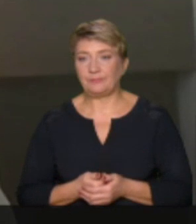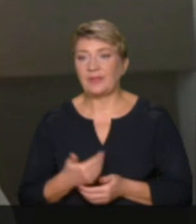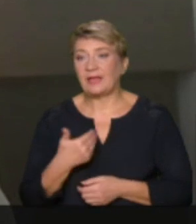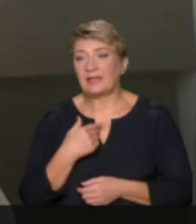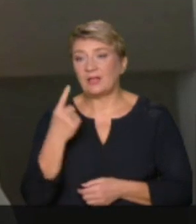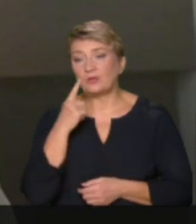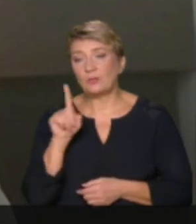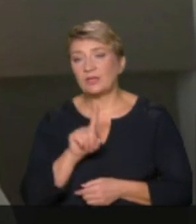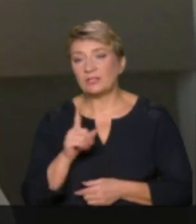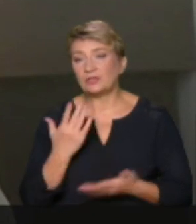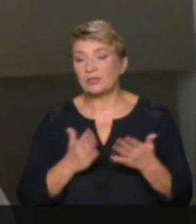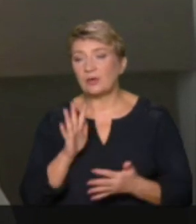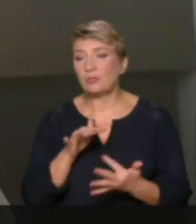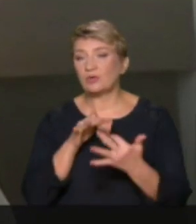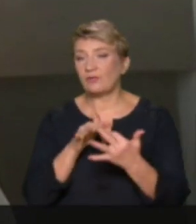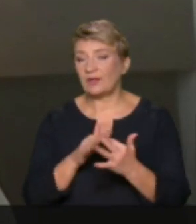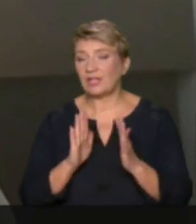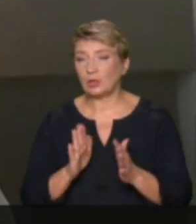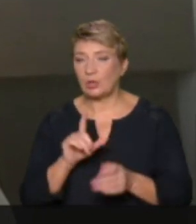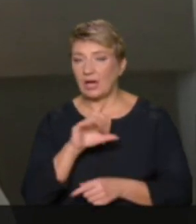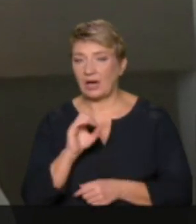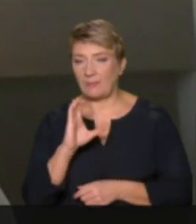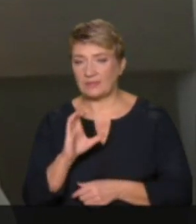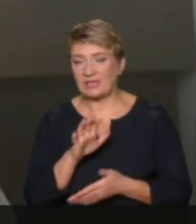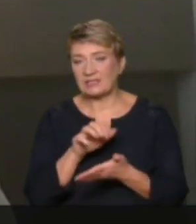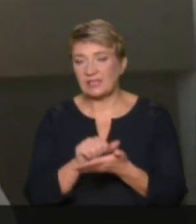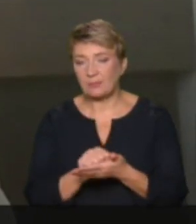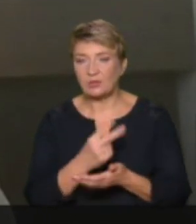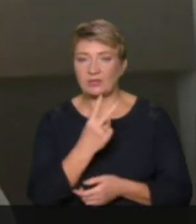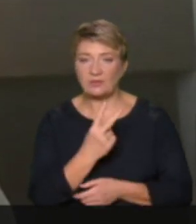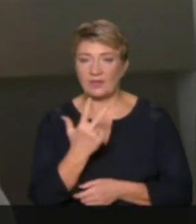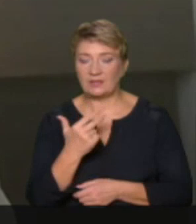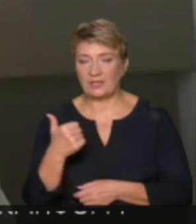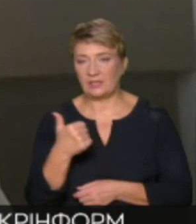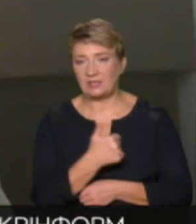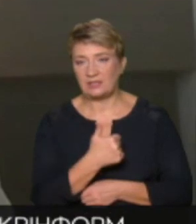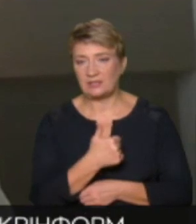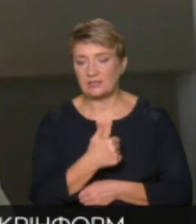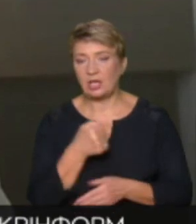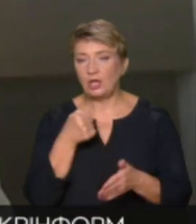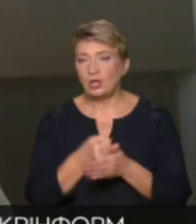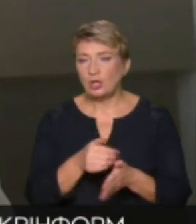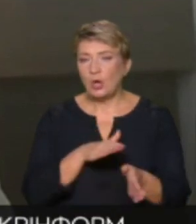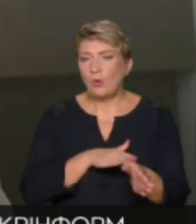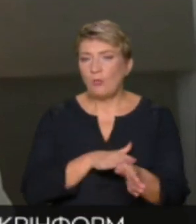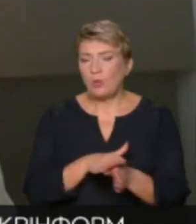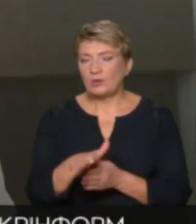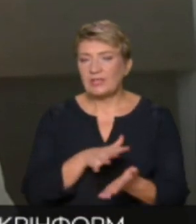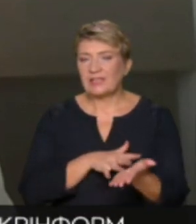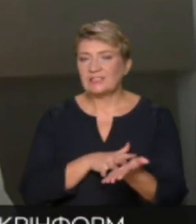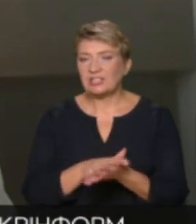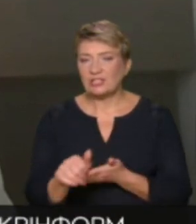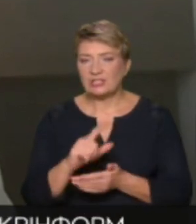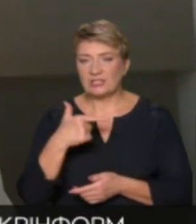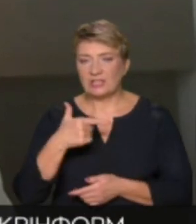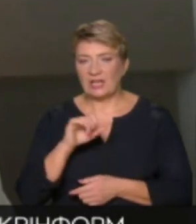что если это будет только война с Хамасом, это займет 2-3 недели где-то до полной зачистки Газа и свержения режима Хамаса.